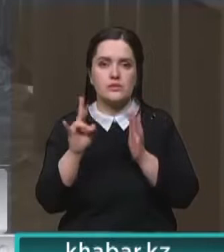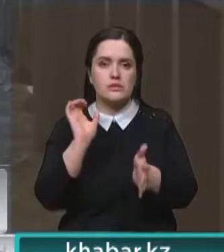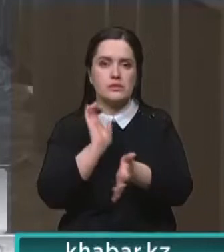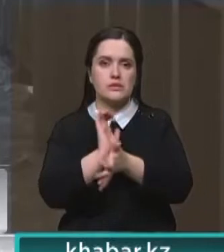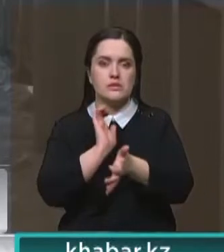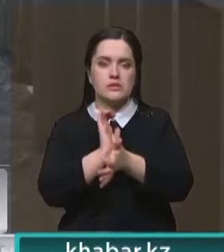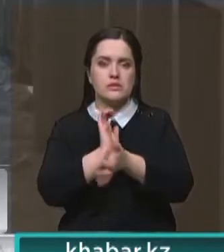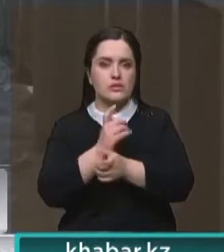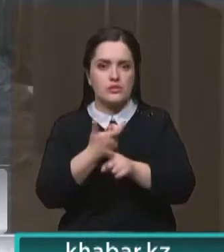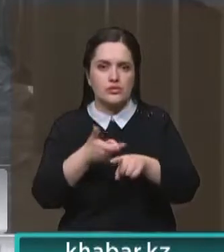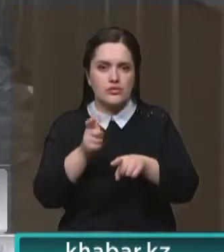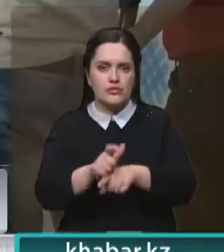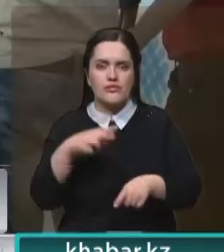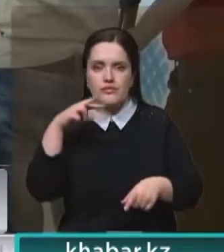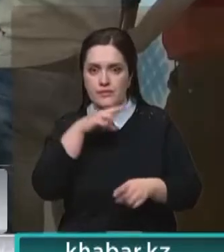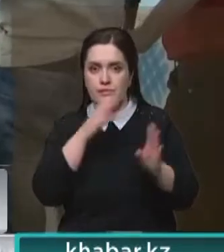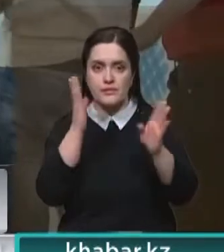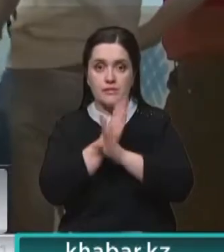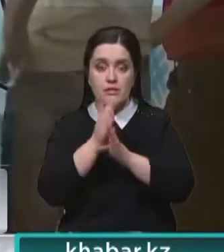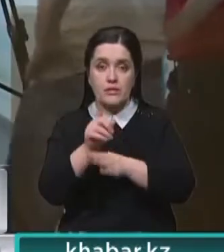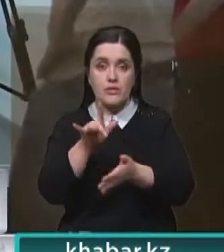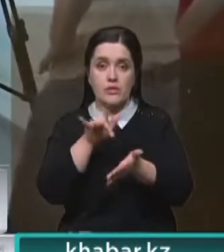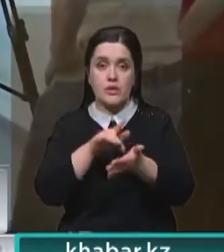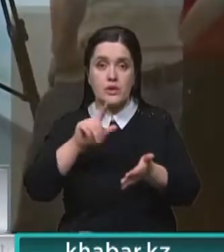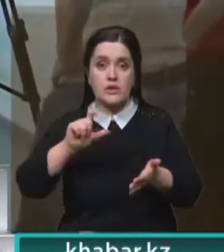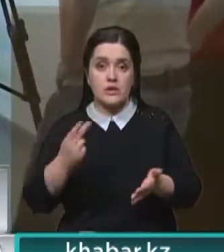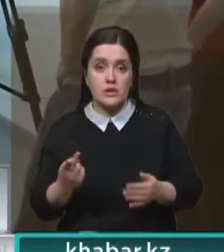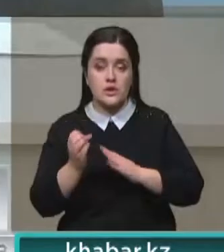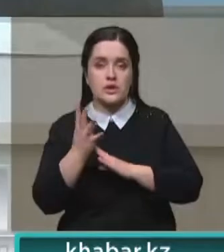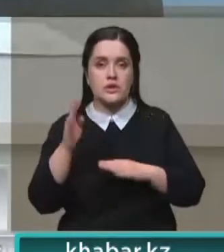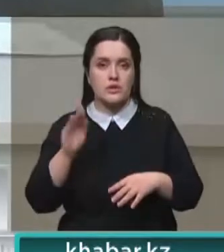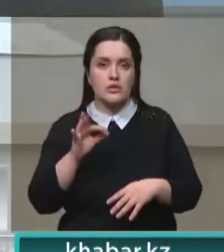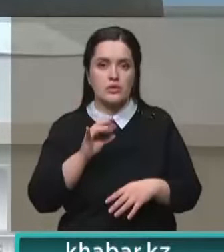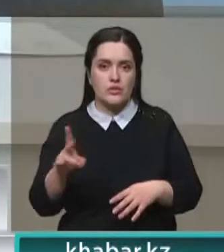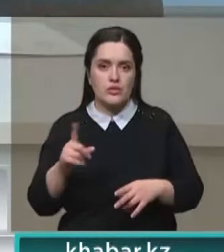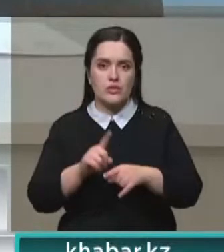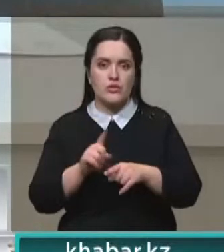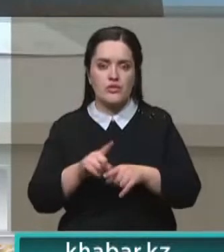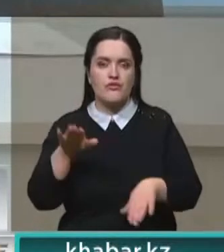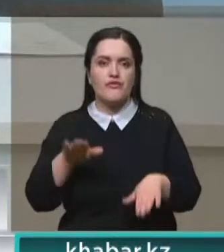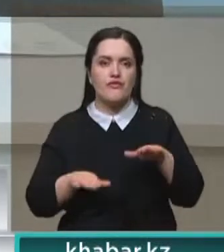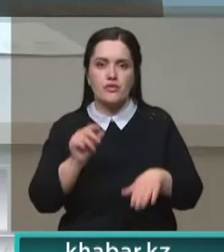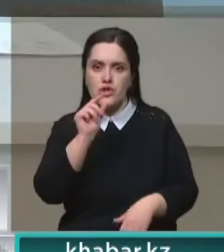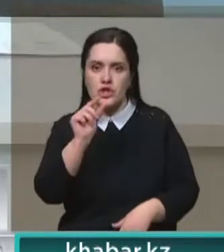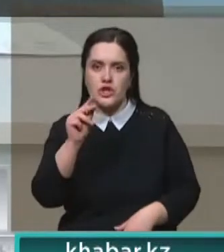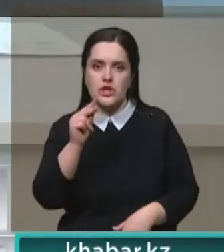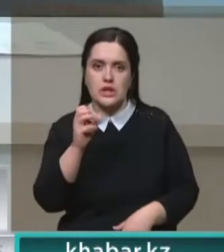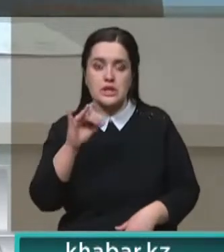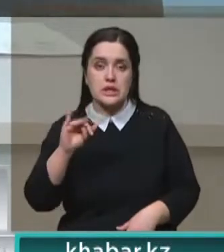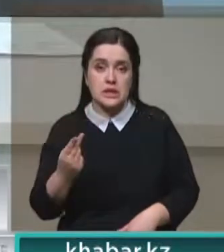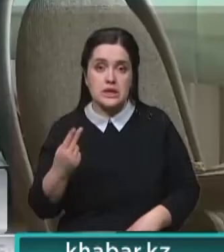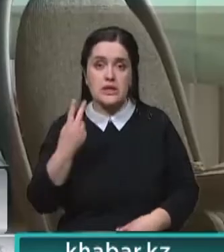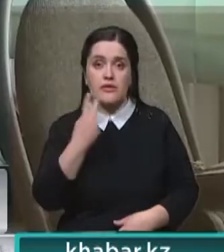тысяч тонн загрязняющих веществ а городская тэц не меньше 14 тысяч тонн взвешенных частиц при этом порядка